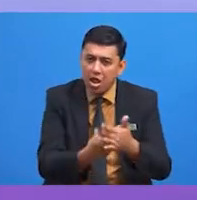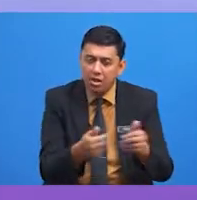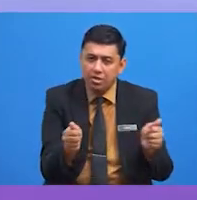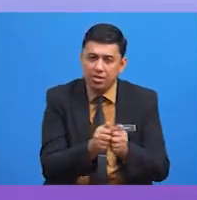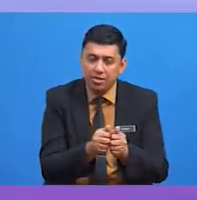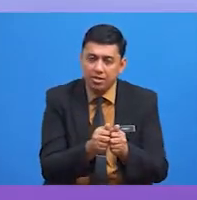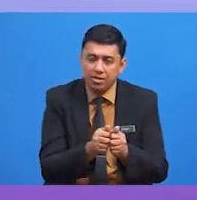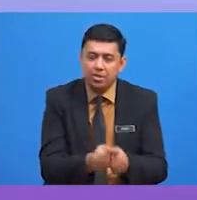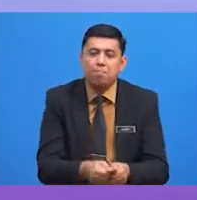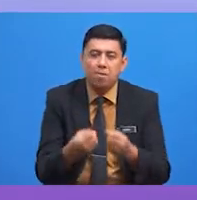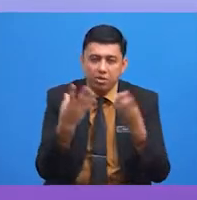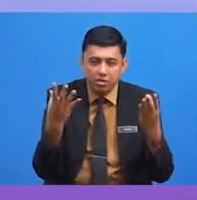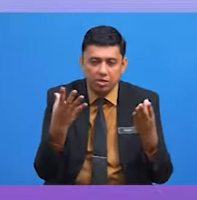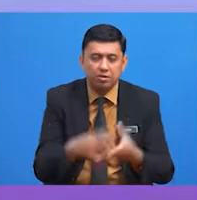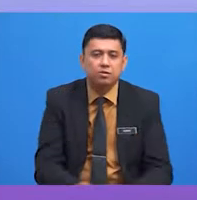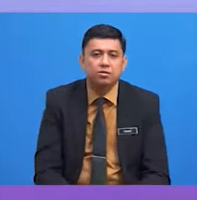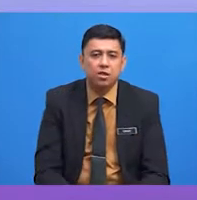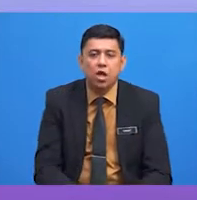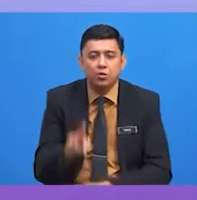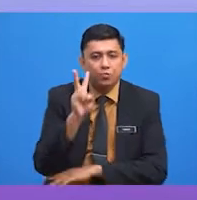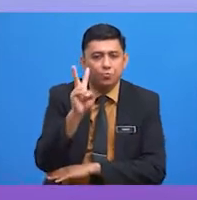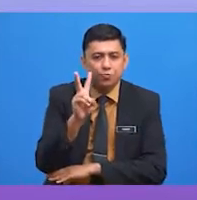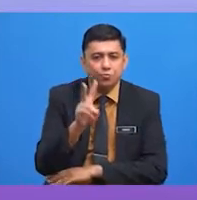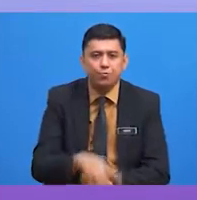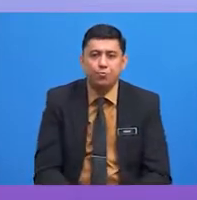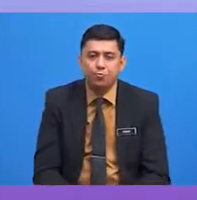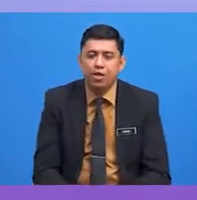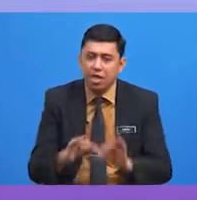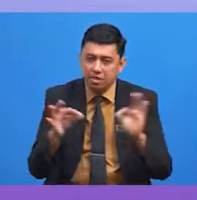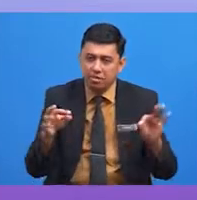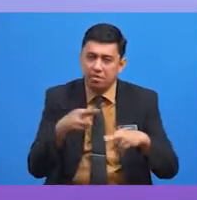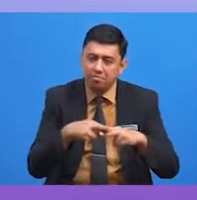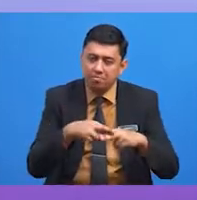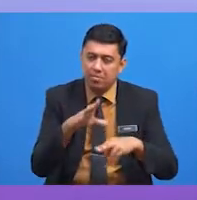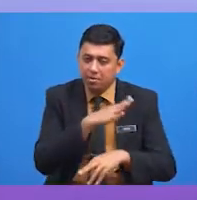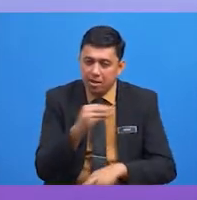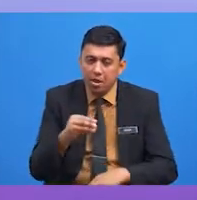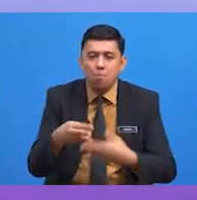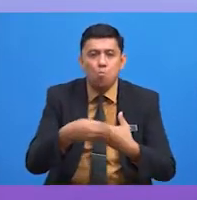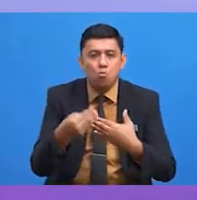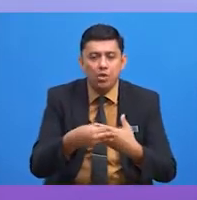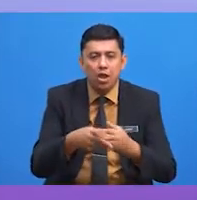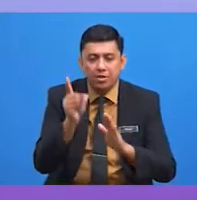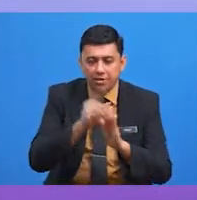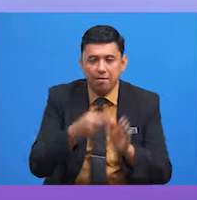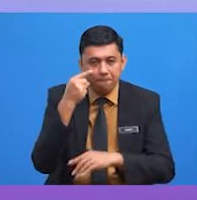dengan terperinci. 2. Ayatnya ringkas dan mudah